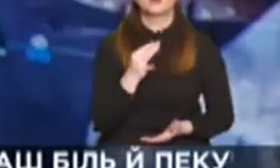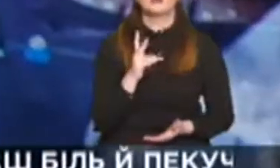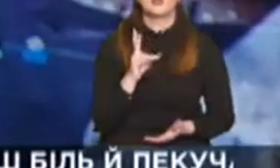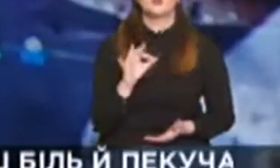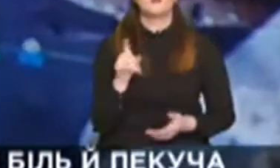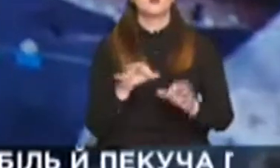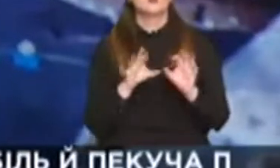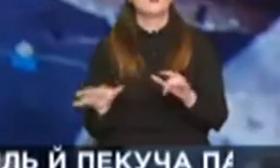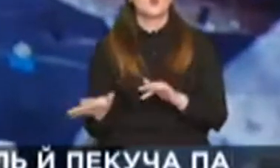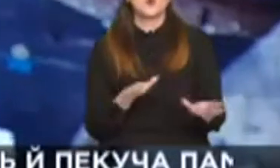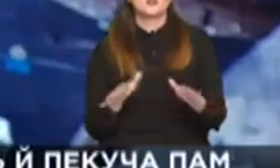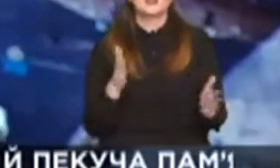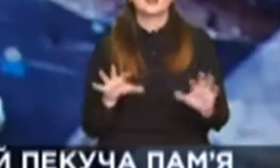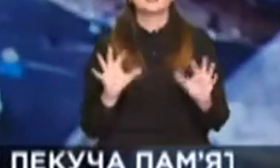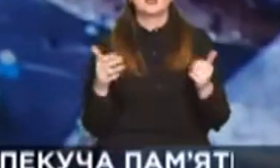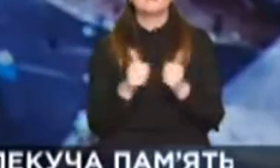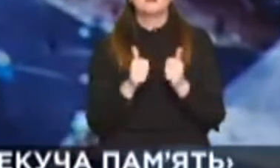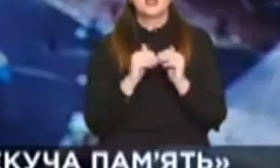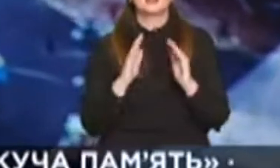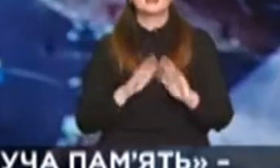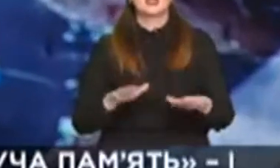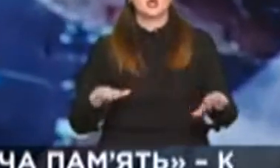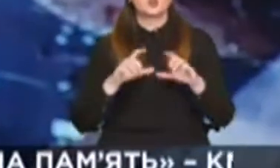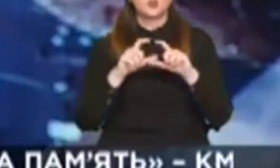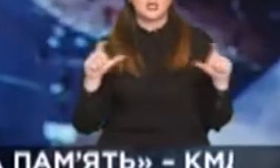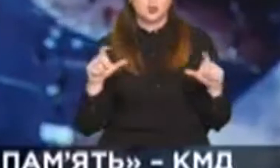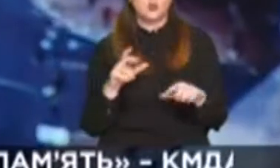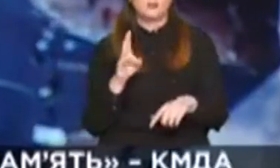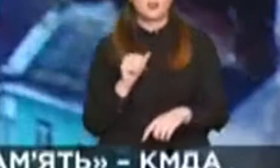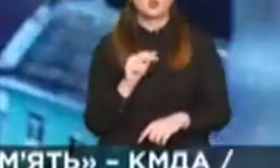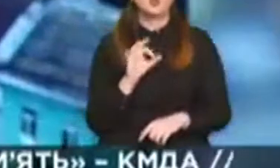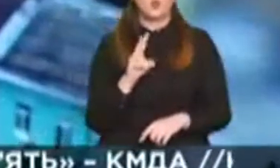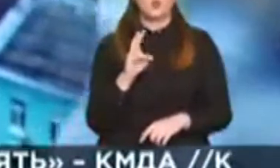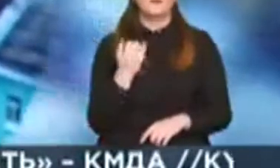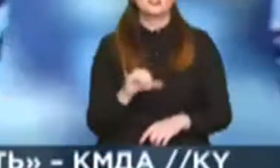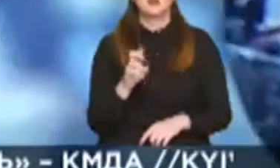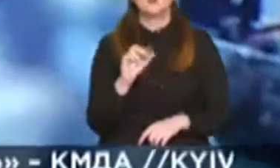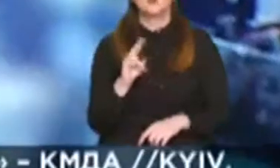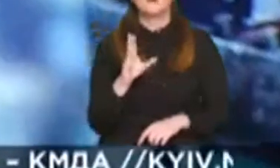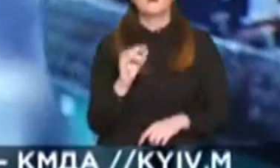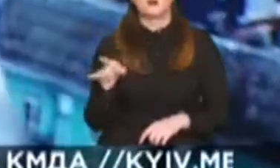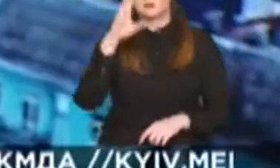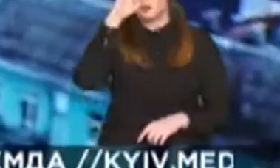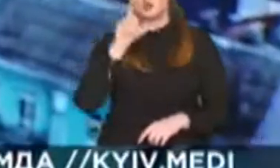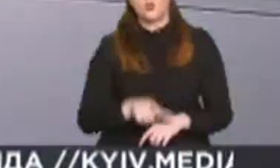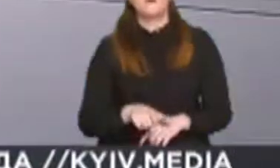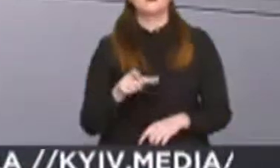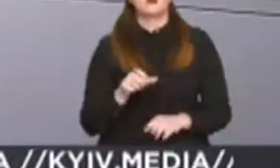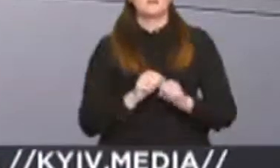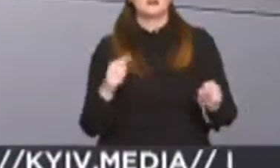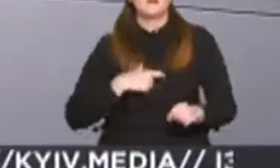Він розповів про подію, яка сталася біля дитячого садочка на Чоколівському бульварі. Там чоловік підірвав себе